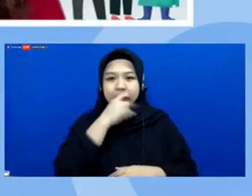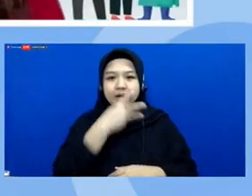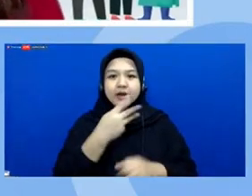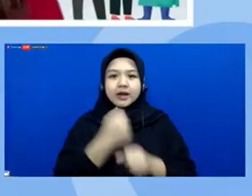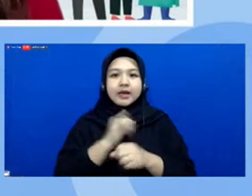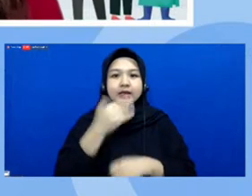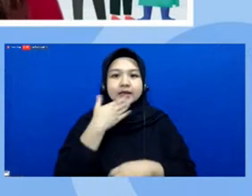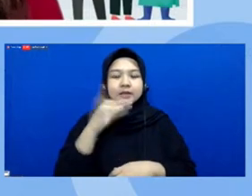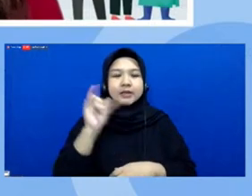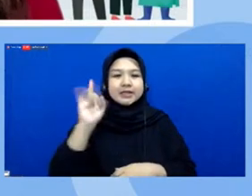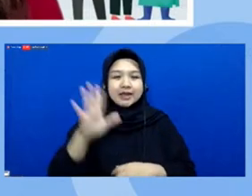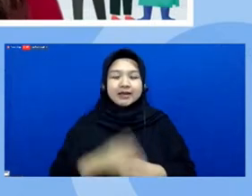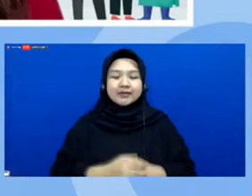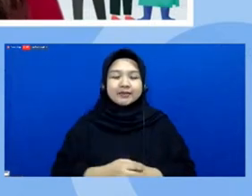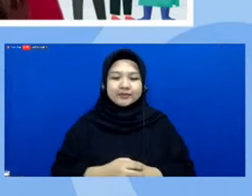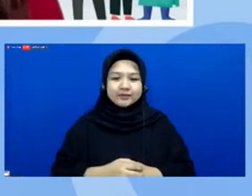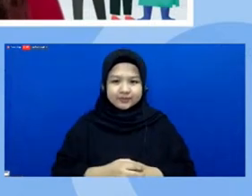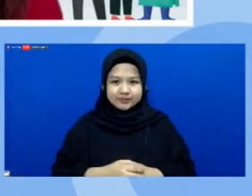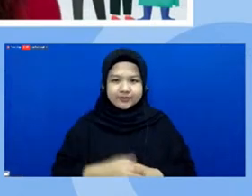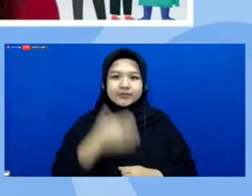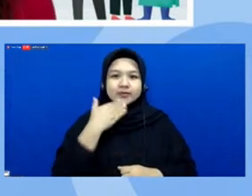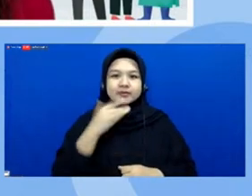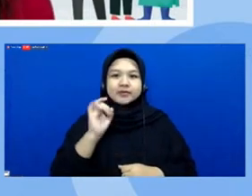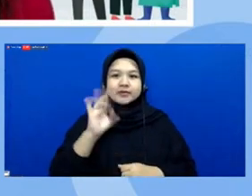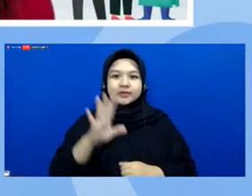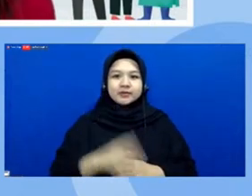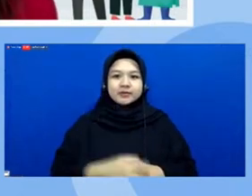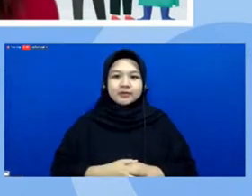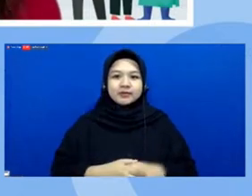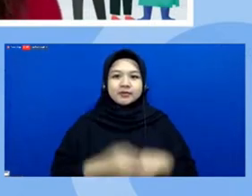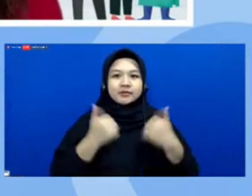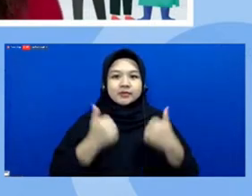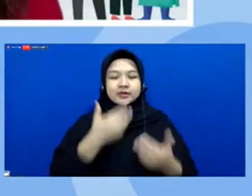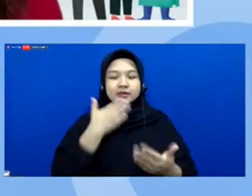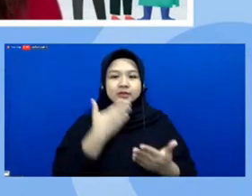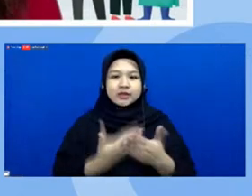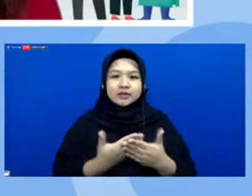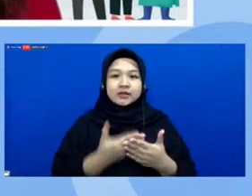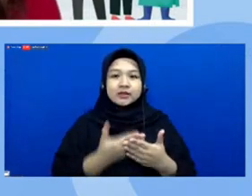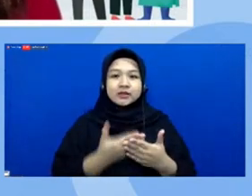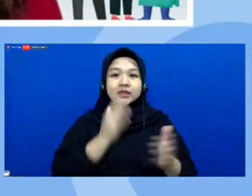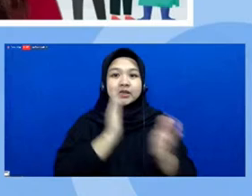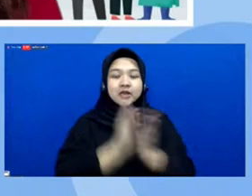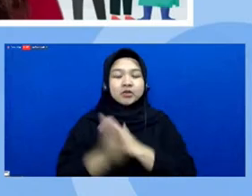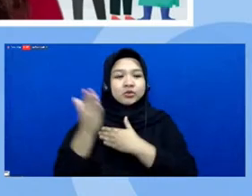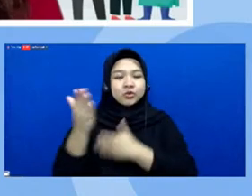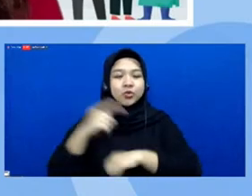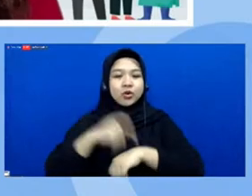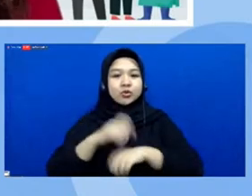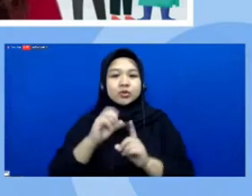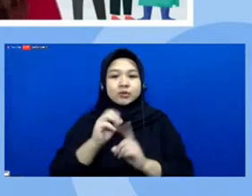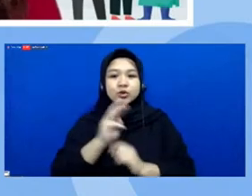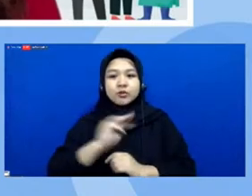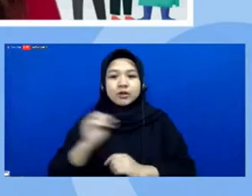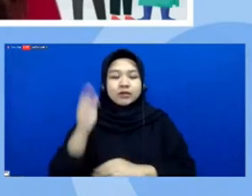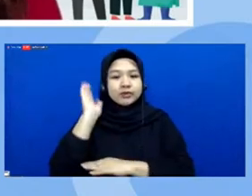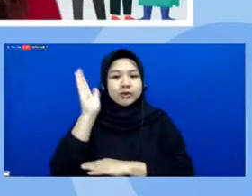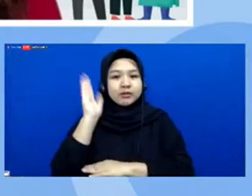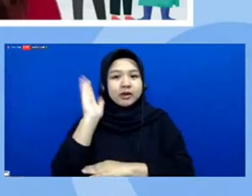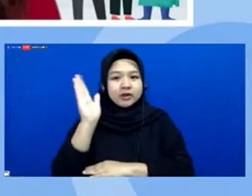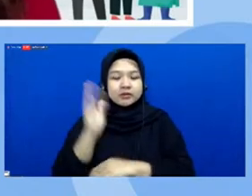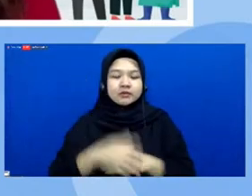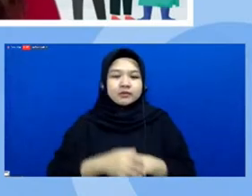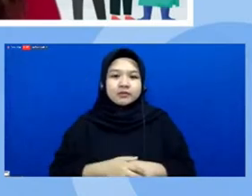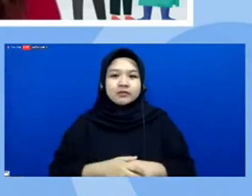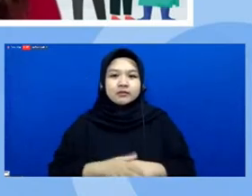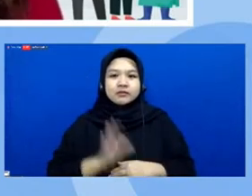selamat siang. Selamat siang, Mbak Yohana. Baik, terima kasih. Oke. Langsung saja, Pak, waktu 10 menit untuk pemaparan. Sebelumnya nanti